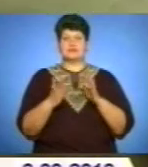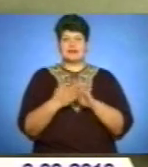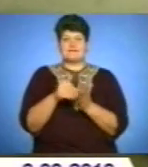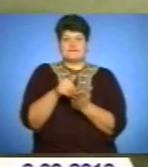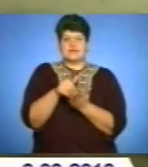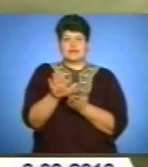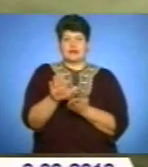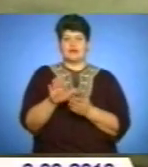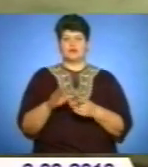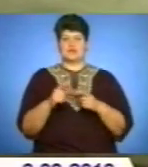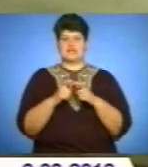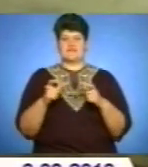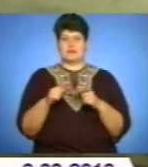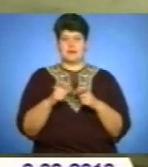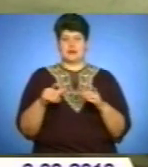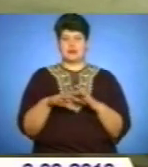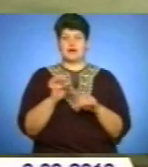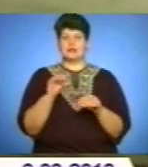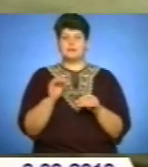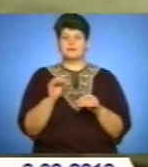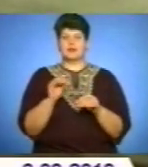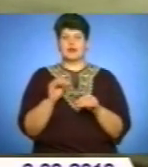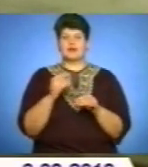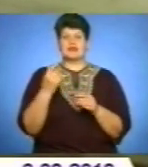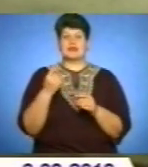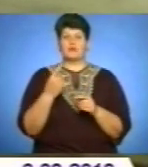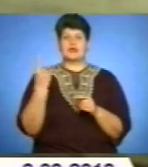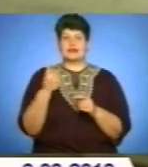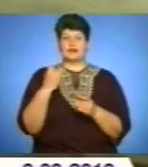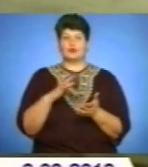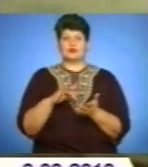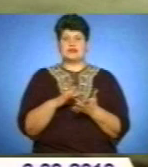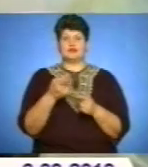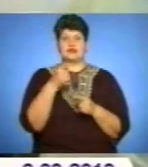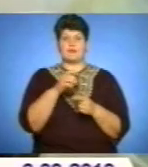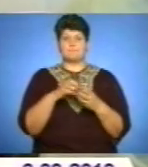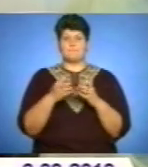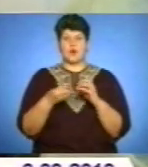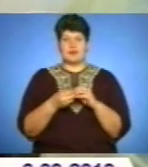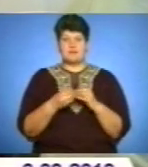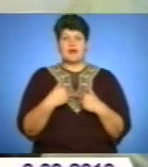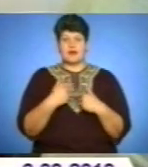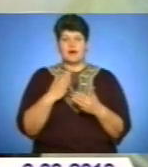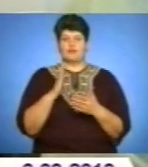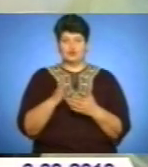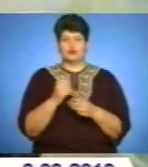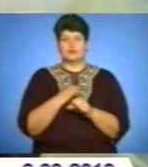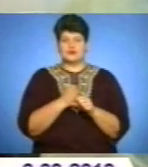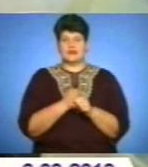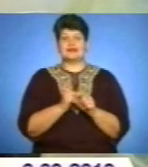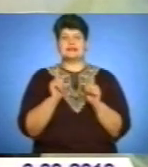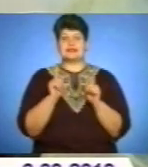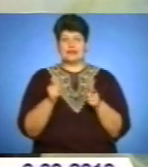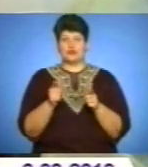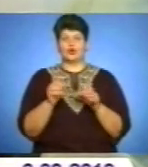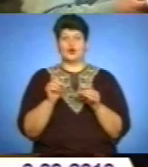відказуються від мандата. По єдиному центру там є трошки проблеми, але я буду діяти тільки згідно